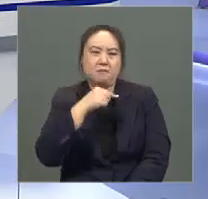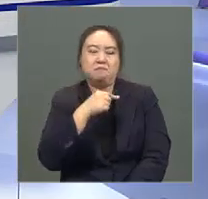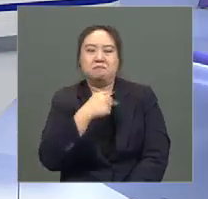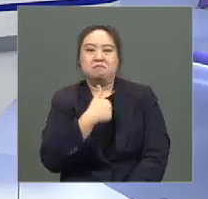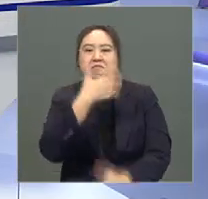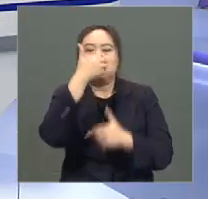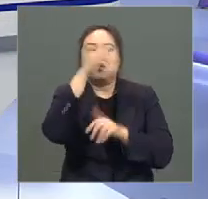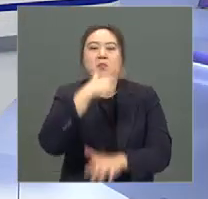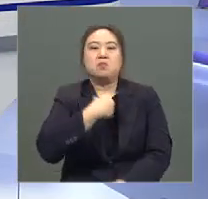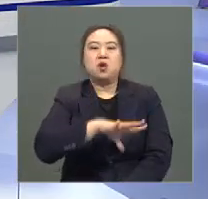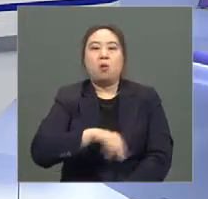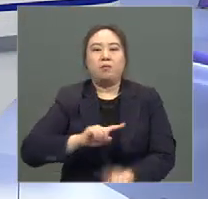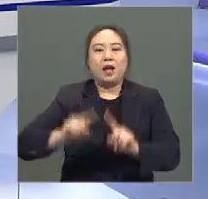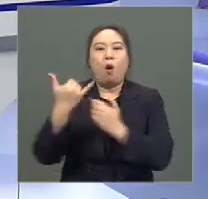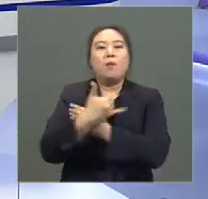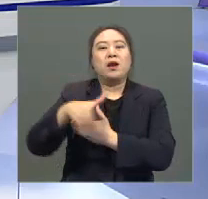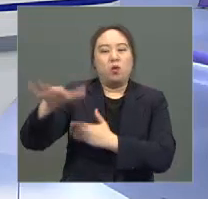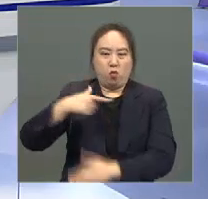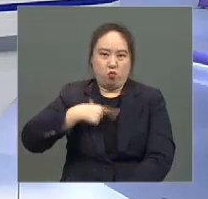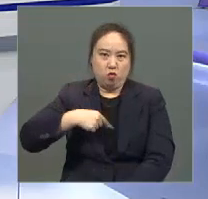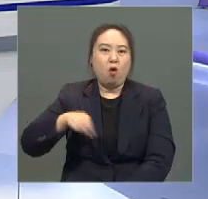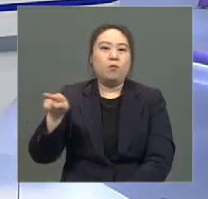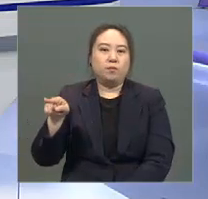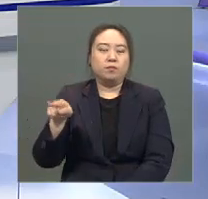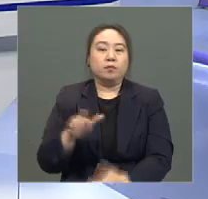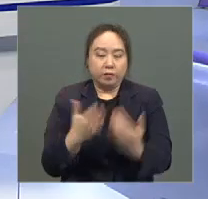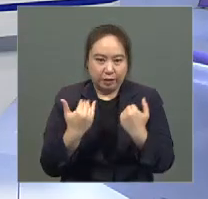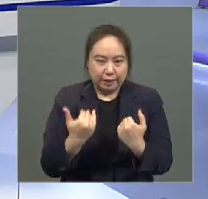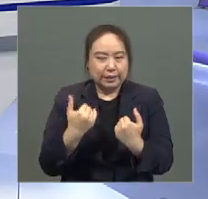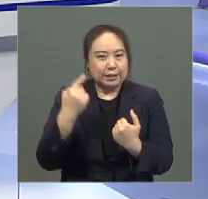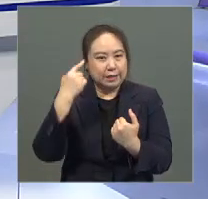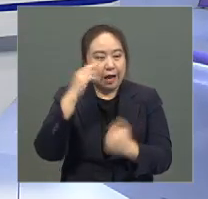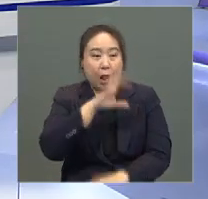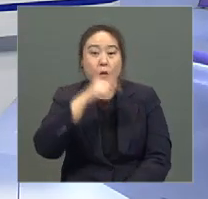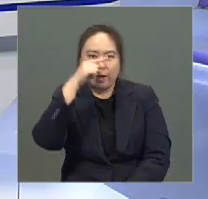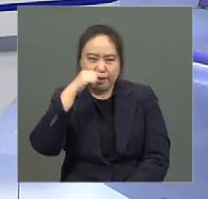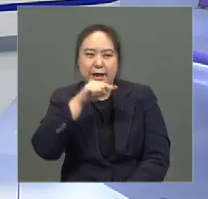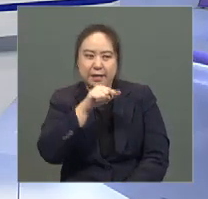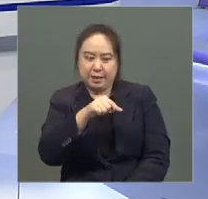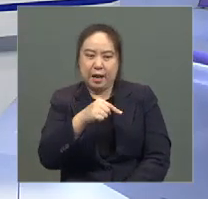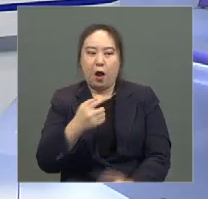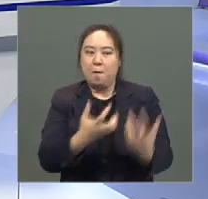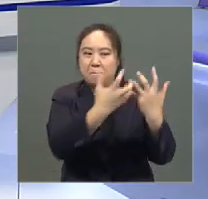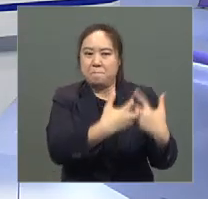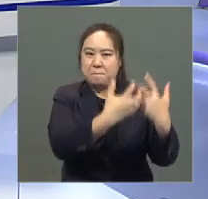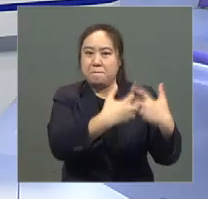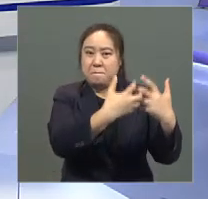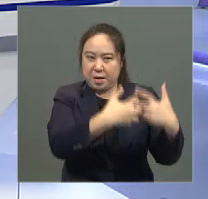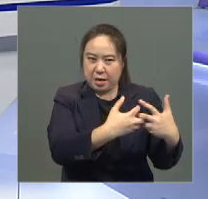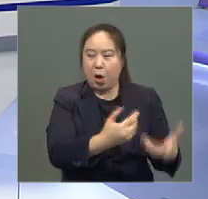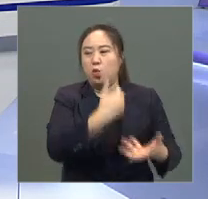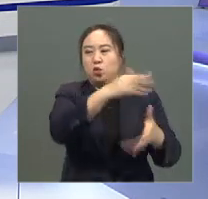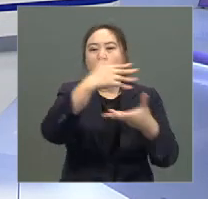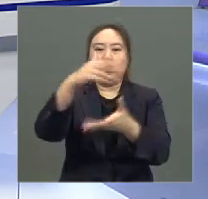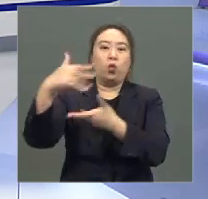และว่านิยมในหมู่นักท่องเที่ยวชาวต่างชาติก็เลยเป็นที่มาว่าเขาจะใช้ประเทศไทยนั่นแหละเป็นฐานในการผลิตปัญหาในการ